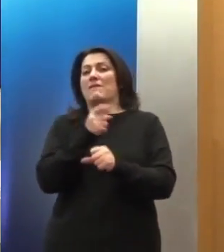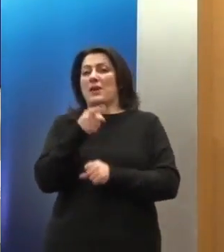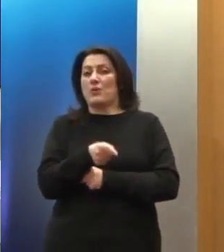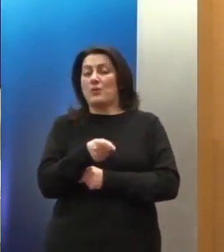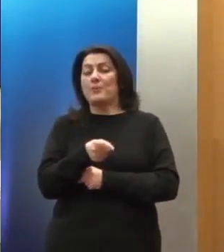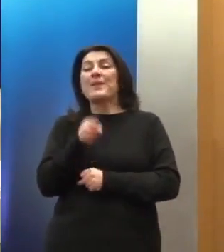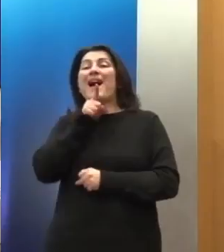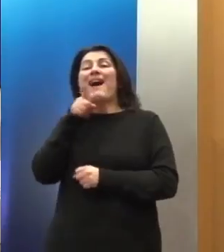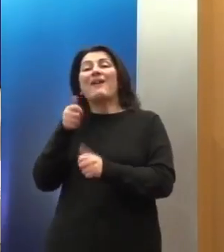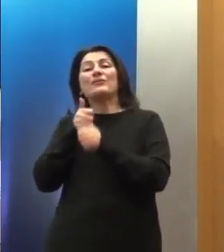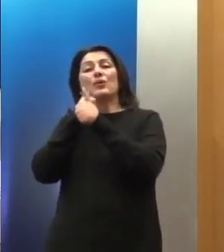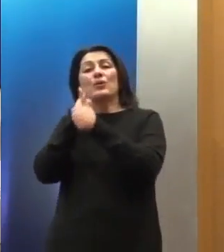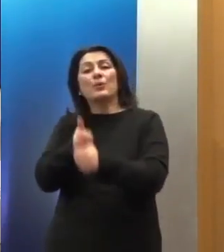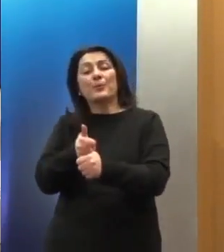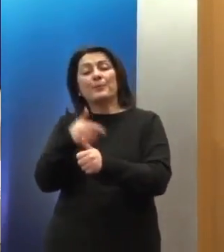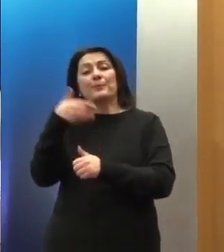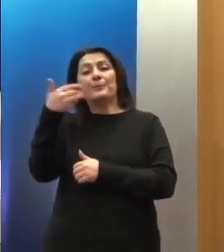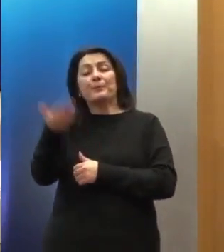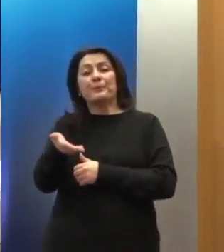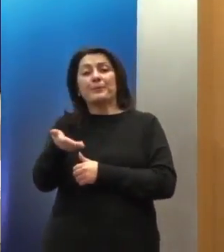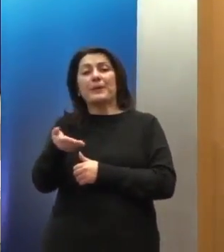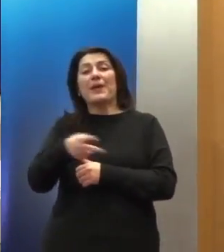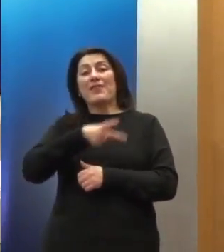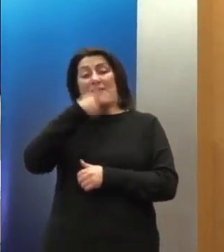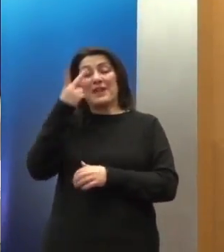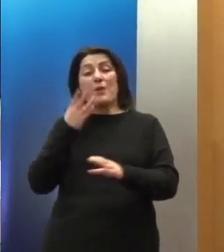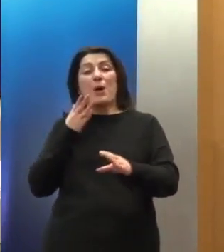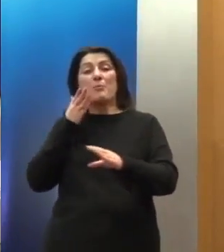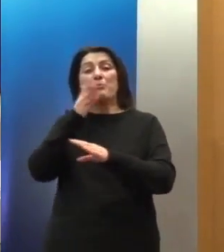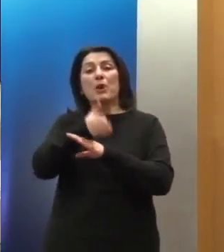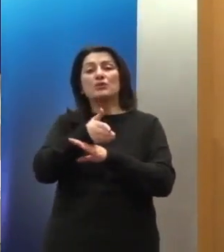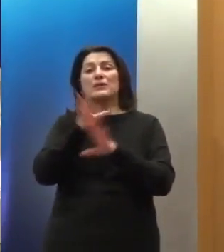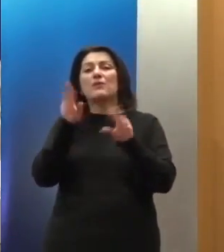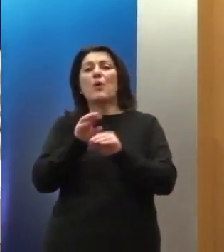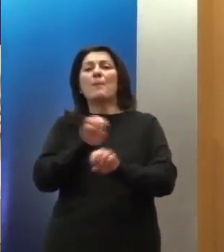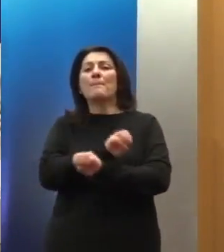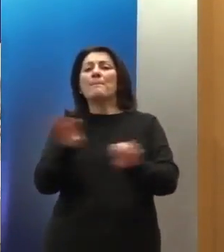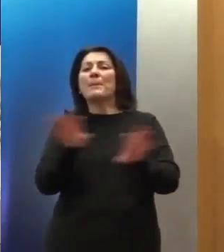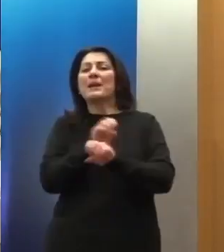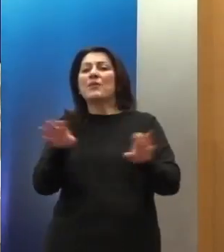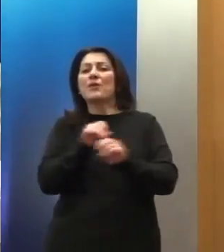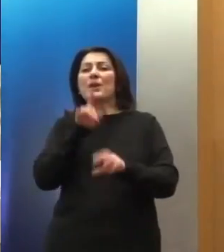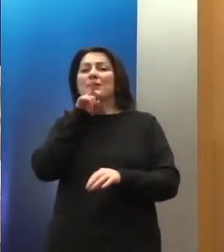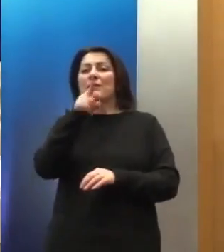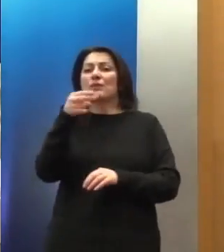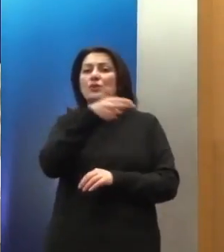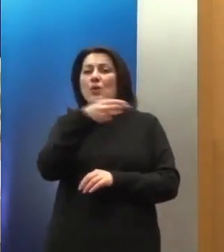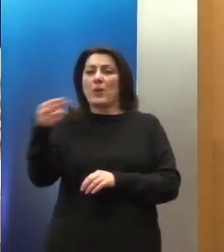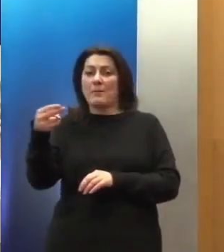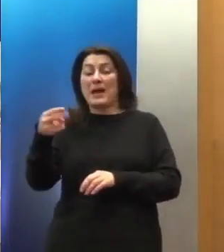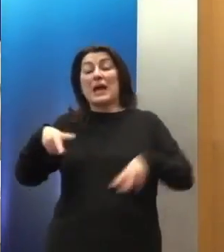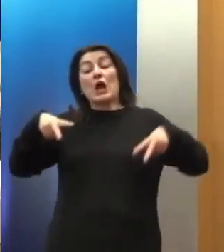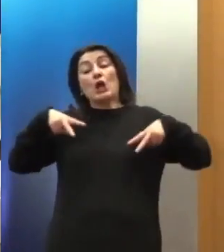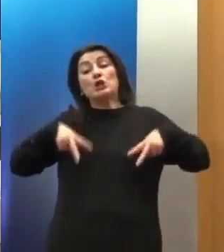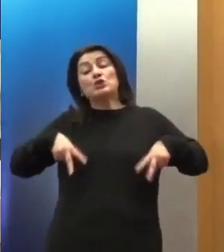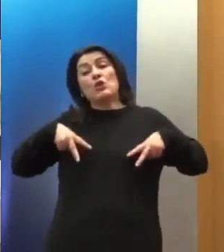ακολουθήθηκε από το δικαίωμα στην πρόσβαση σε πληροφορίες για αυτό το θέμα, που το κράτος είναι